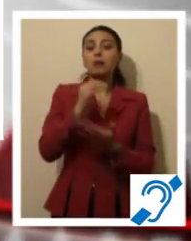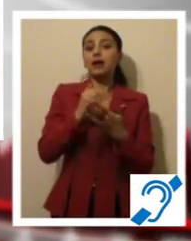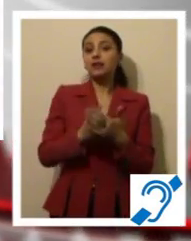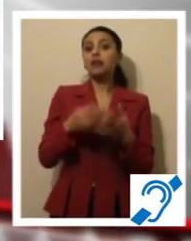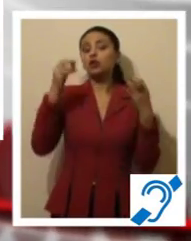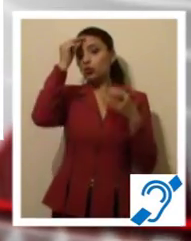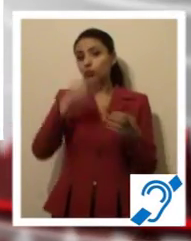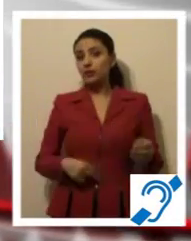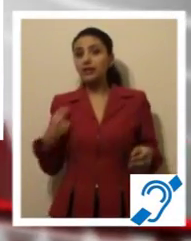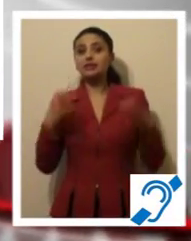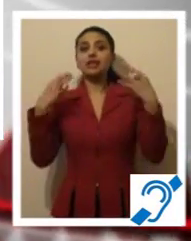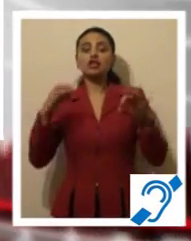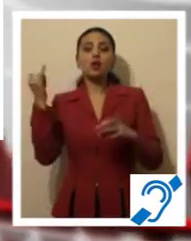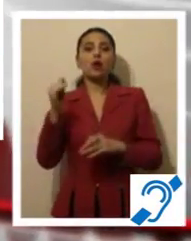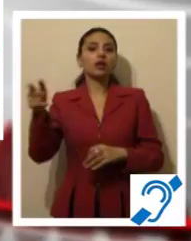10 ianuarie la Cluj.